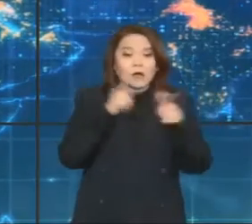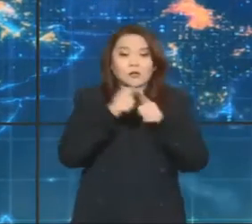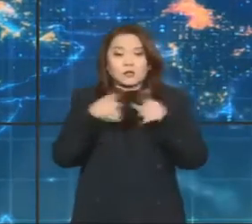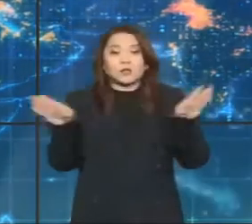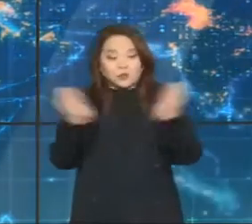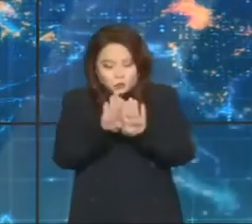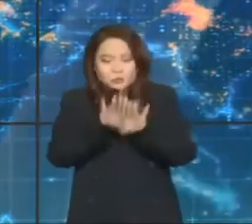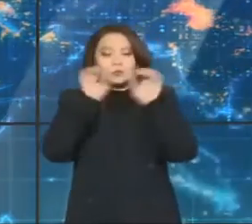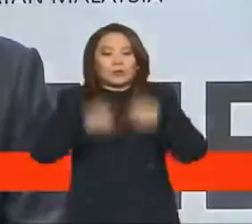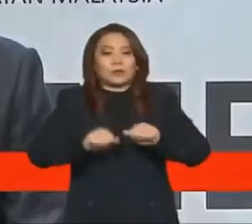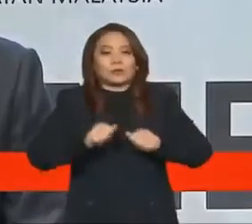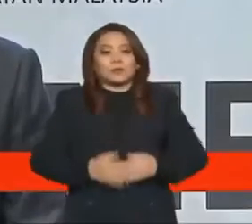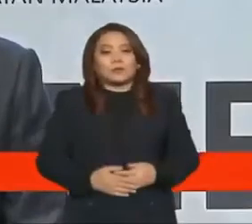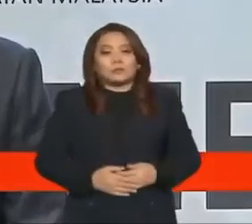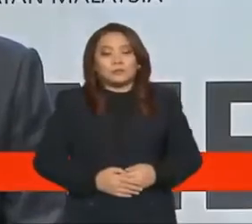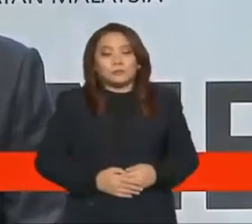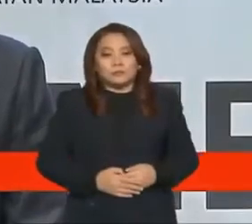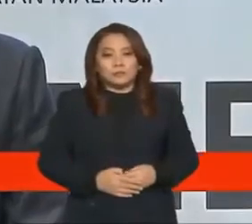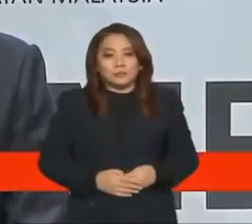dibenarkan.